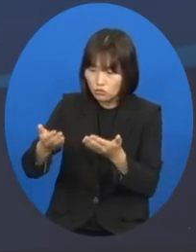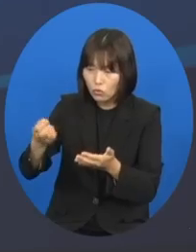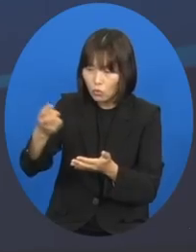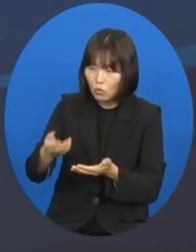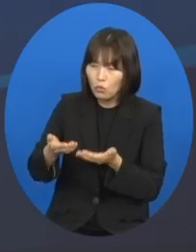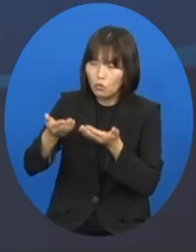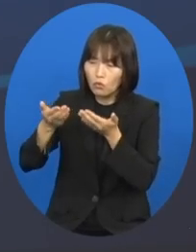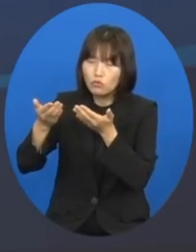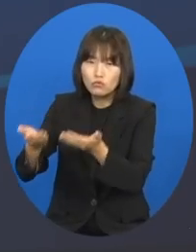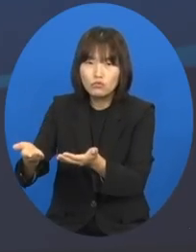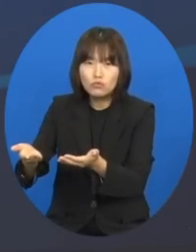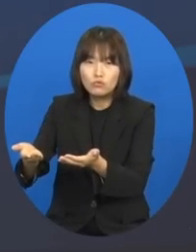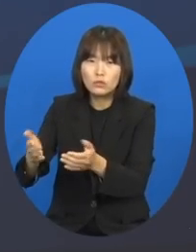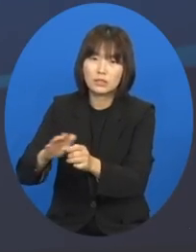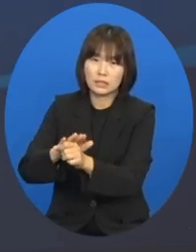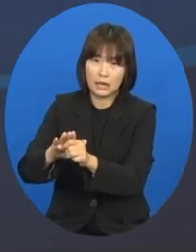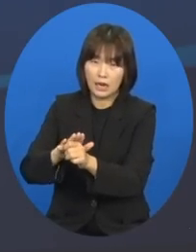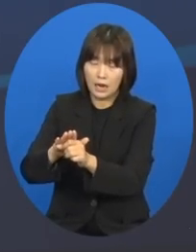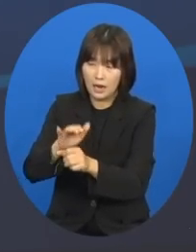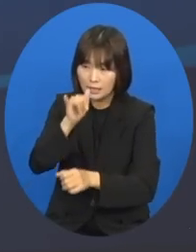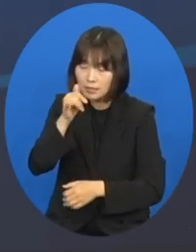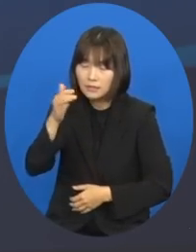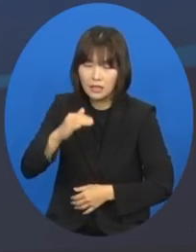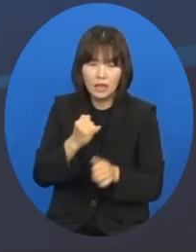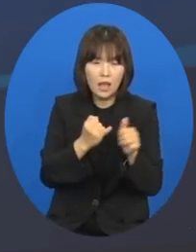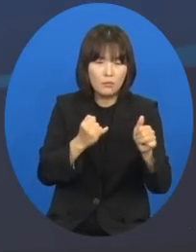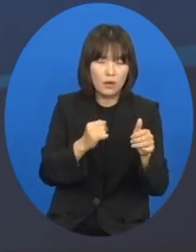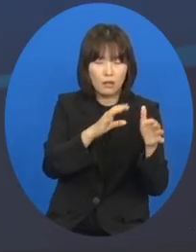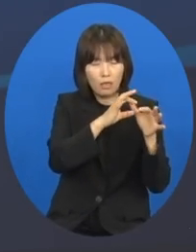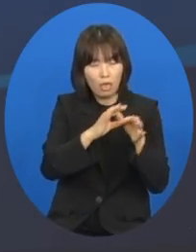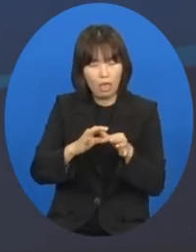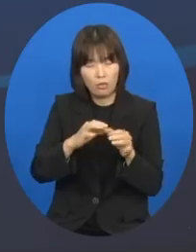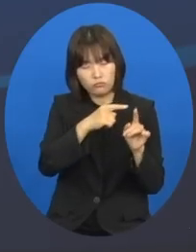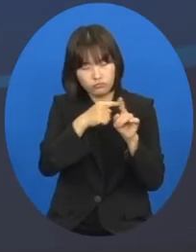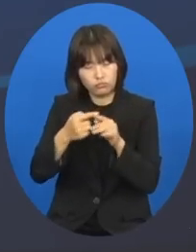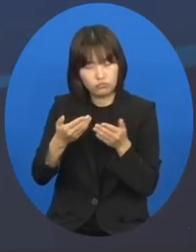또 주는 사랑을 하면서 남편에게는 그걸 못하느냐